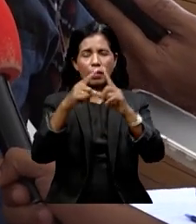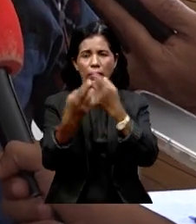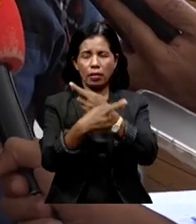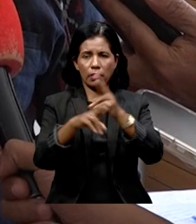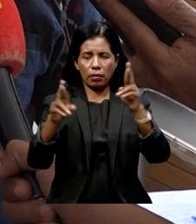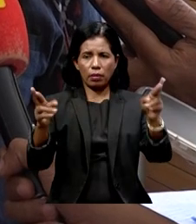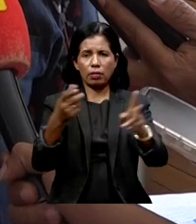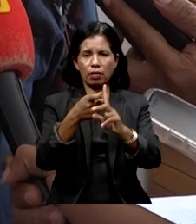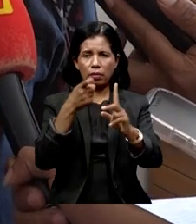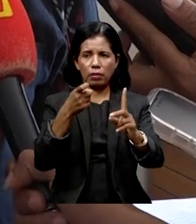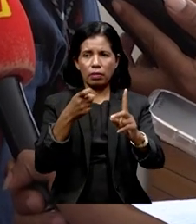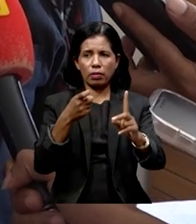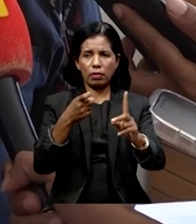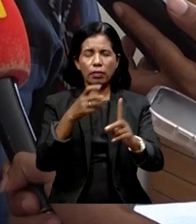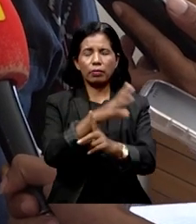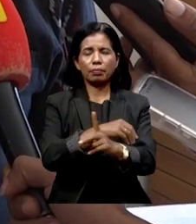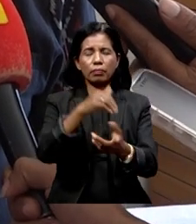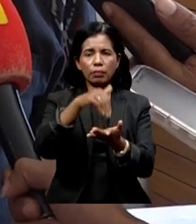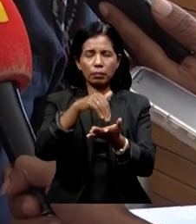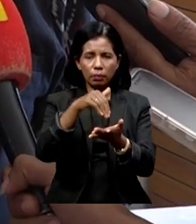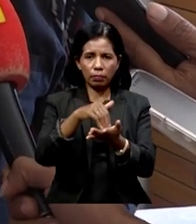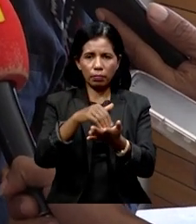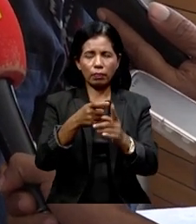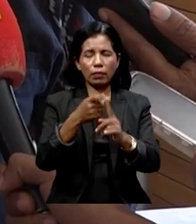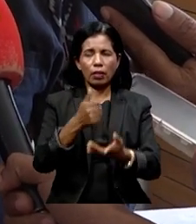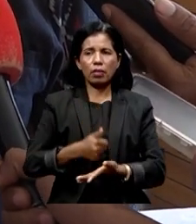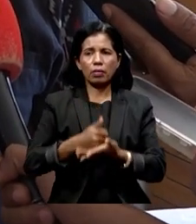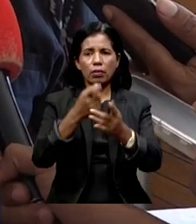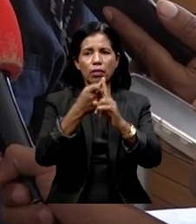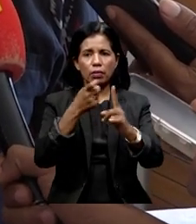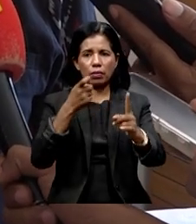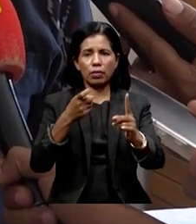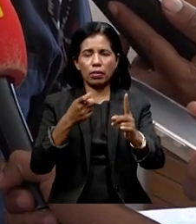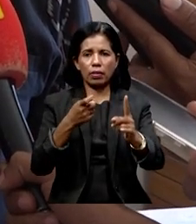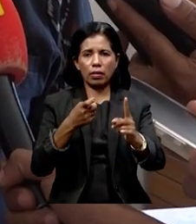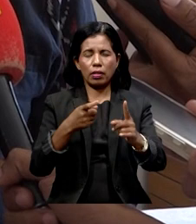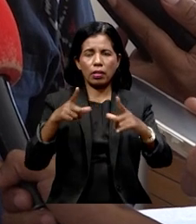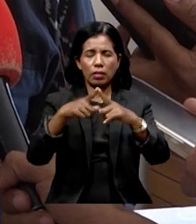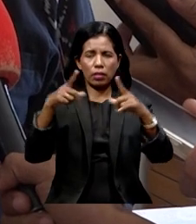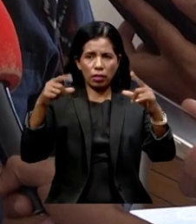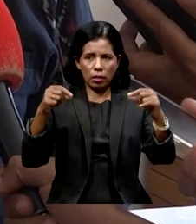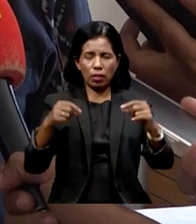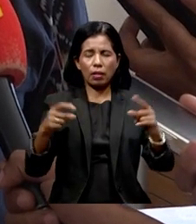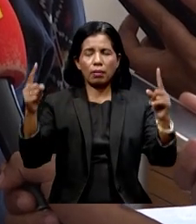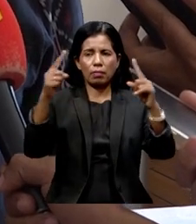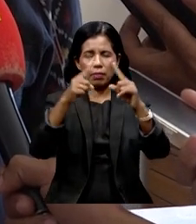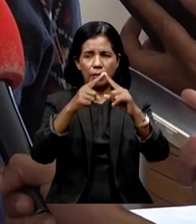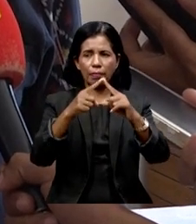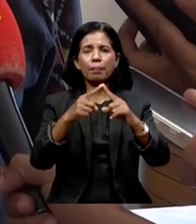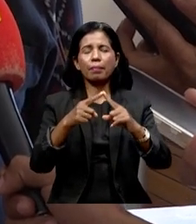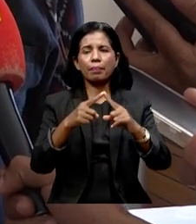husi study tour na be mak fasilita husi JICA ba